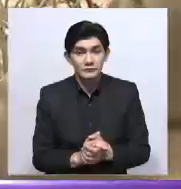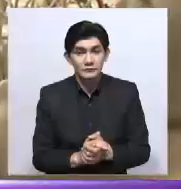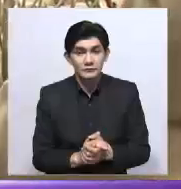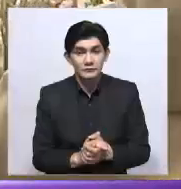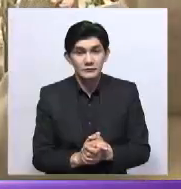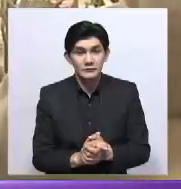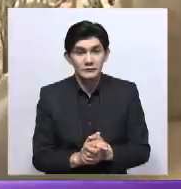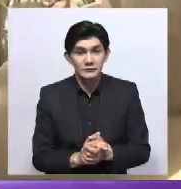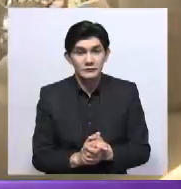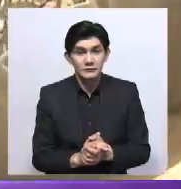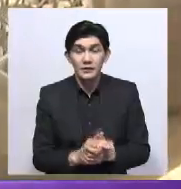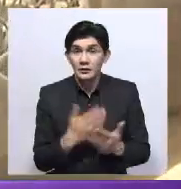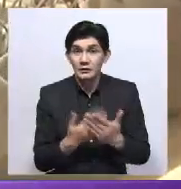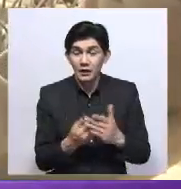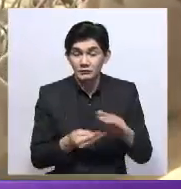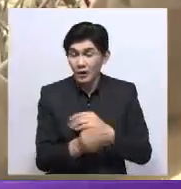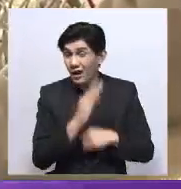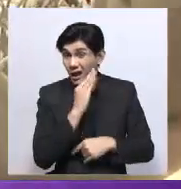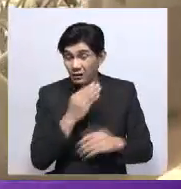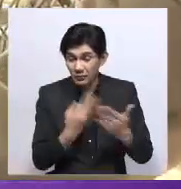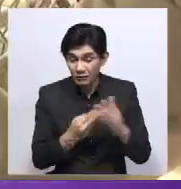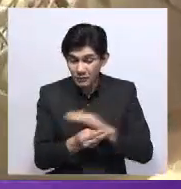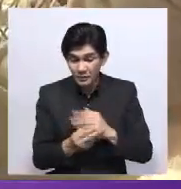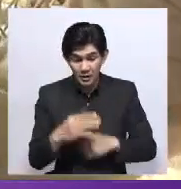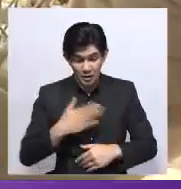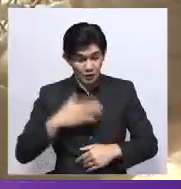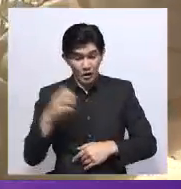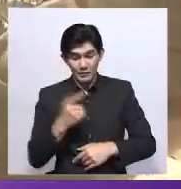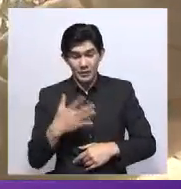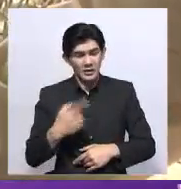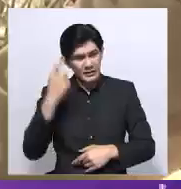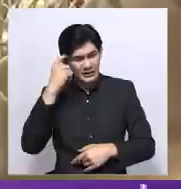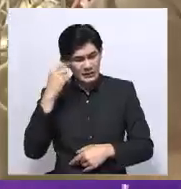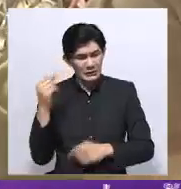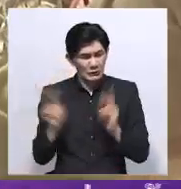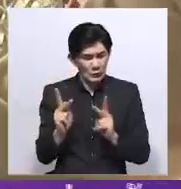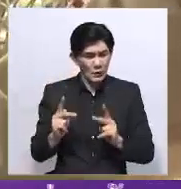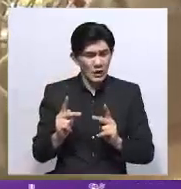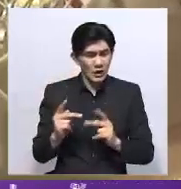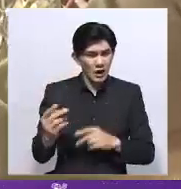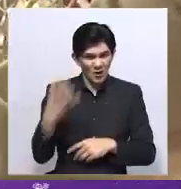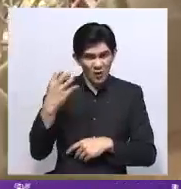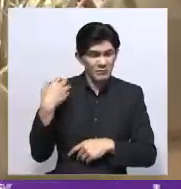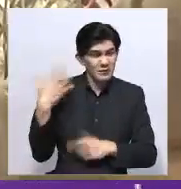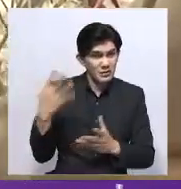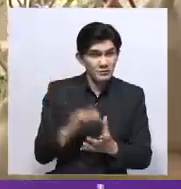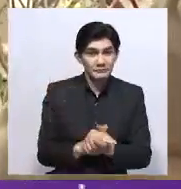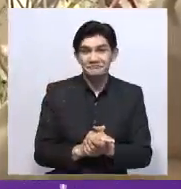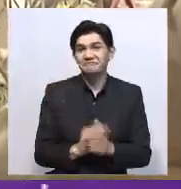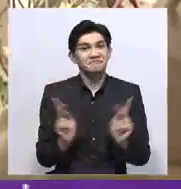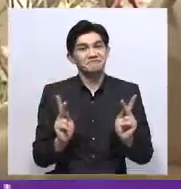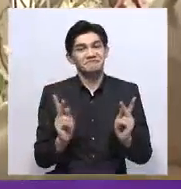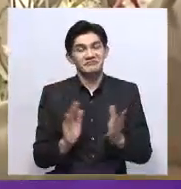ม ถ้ามีคนเอาเงินมาให้แล้วเราไม่เอาแล้วกลัวเขาไม่กลัวเขาโกรธบอก ไม่ก็ไม่กลัวห